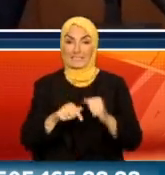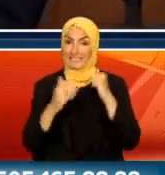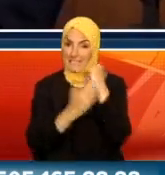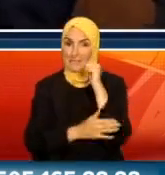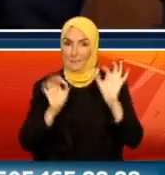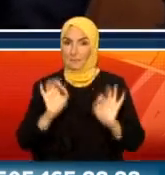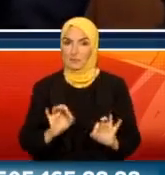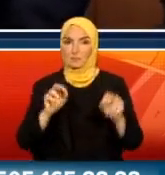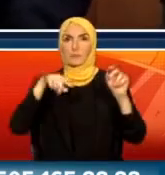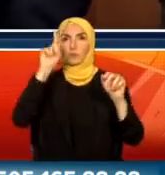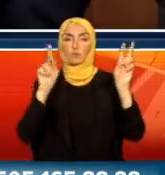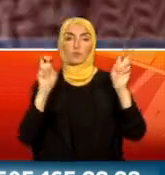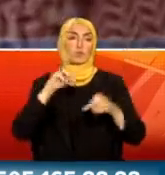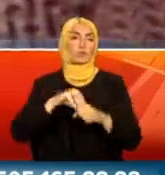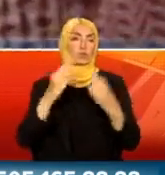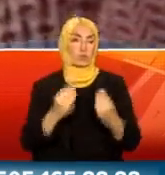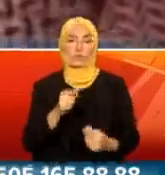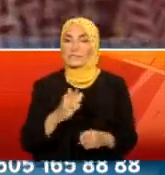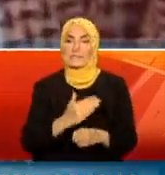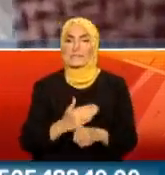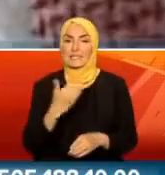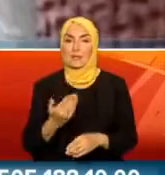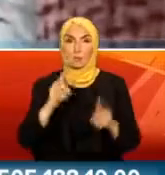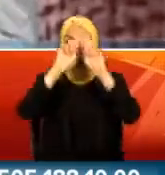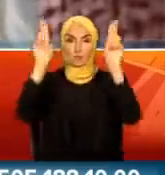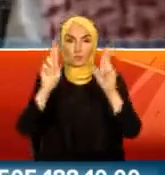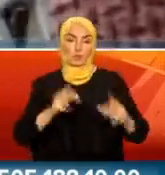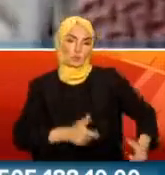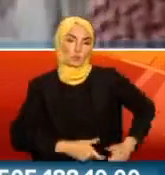ise ulusal güvenlik endişeleriydi.